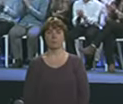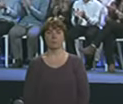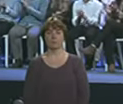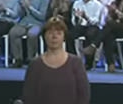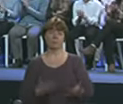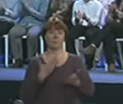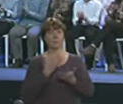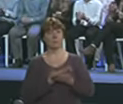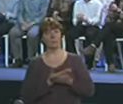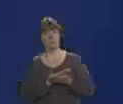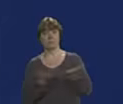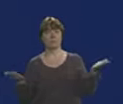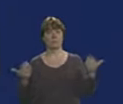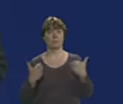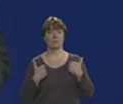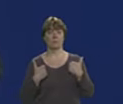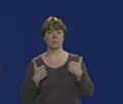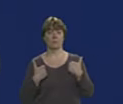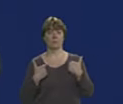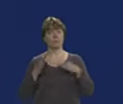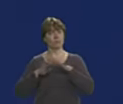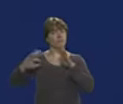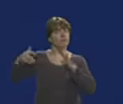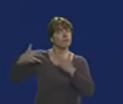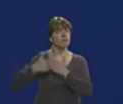Alors voilà que dans cette campagne,